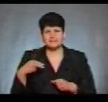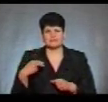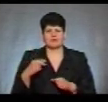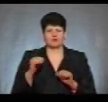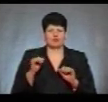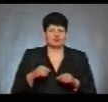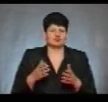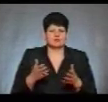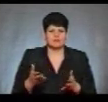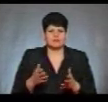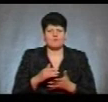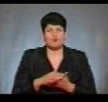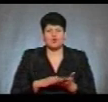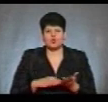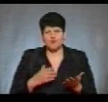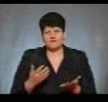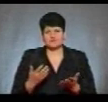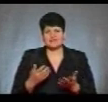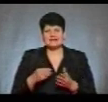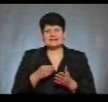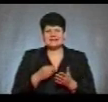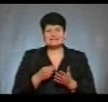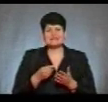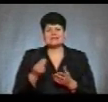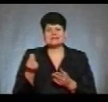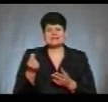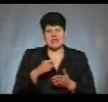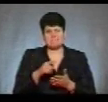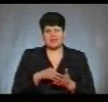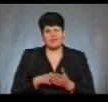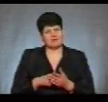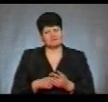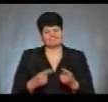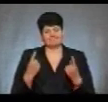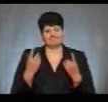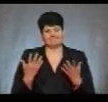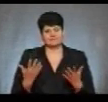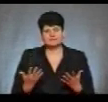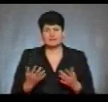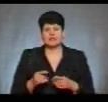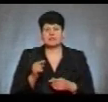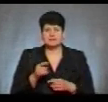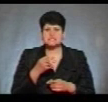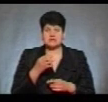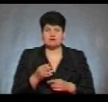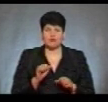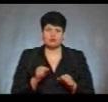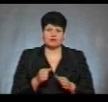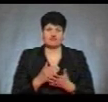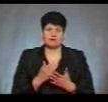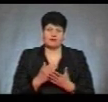можливо, продовжити. Так? Тобто ціна питання, скажімо так, досить висока. Я би сказав. Тому, можливо, є отакий,